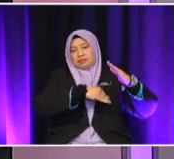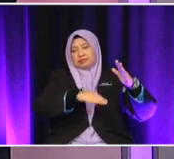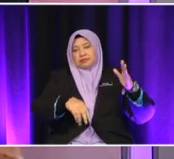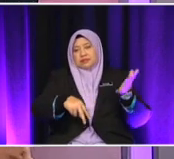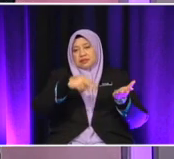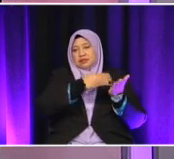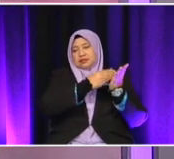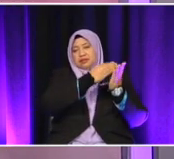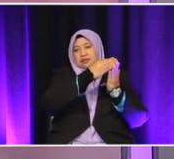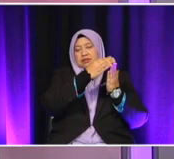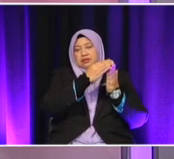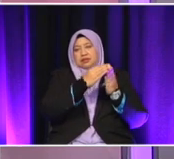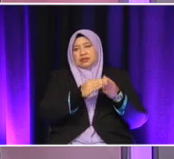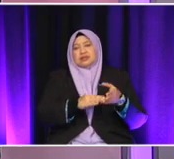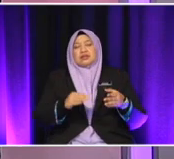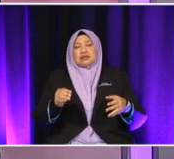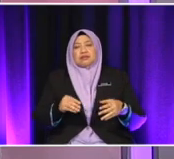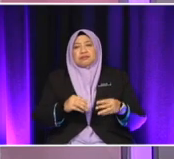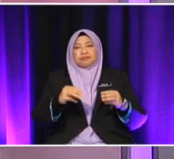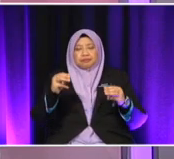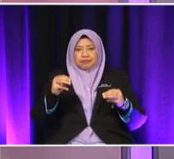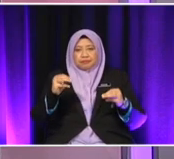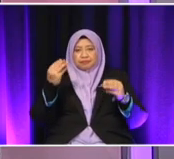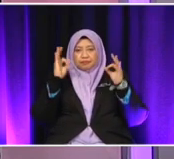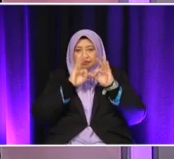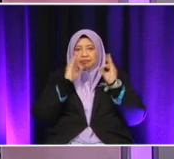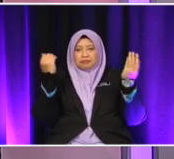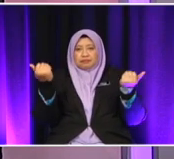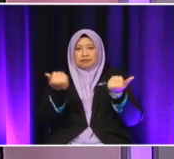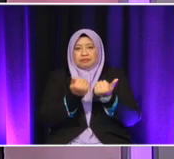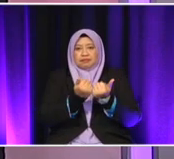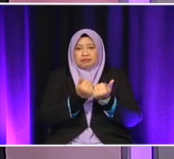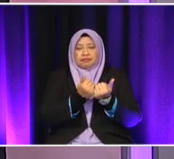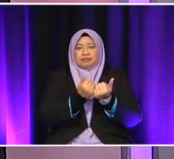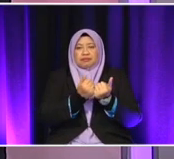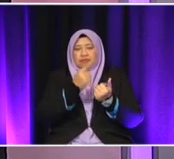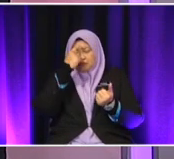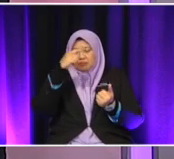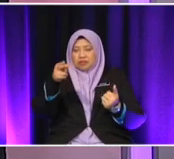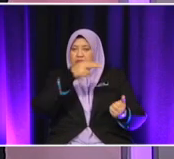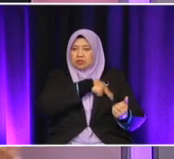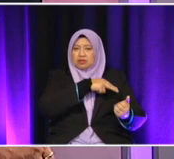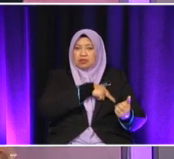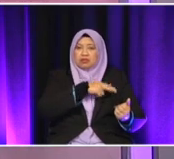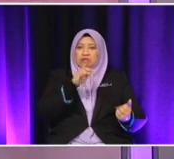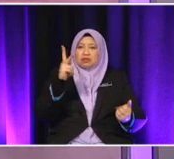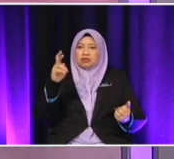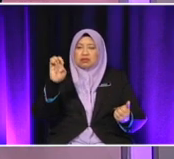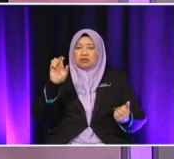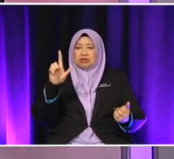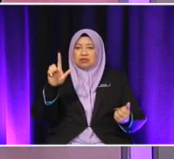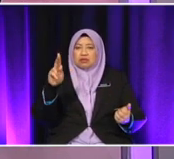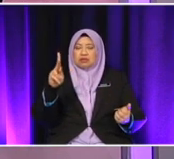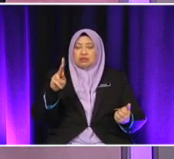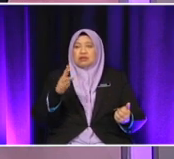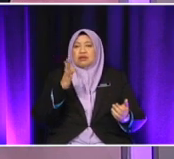bagi firma yang memaksimum beberapa lama dan untuk memaksimumkan keuntungan Teluk penawaran akan beralih ke